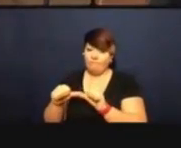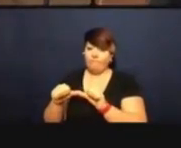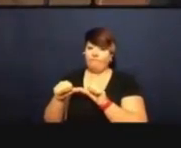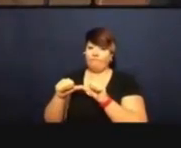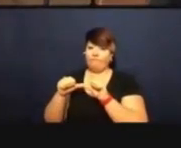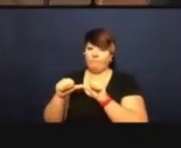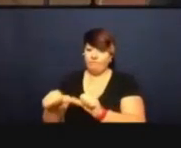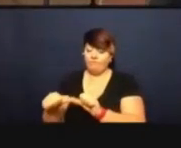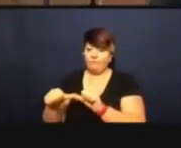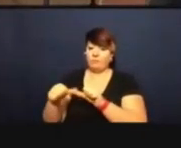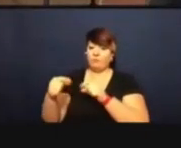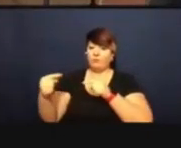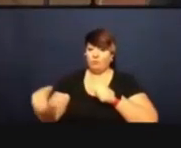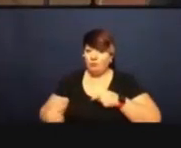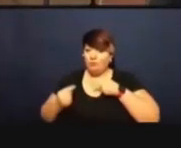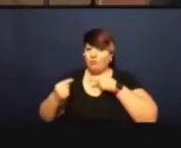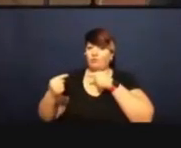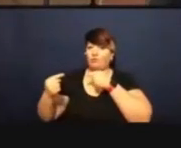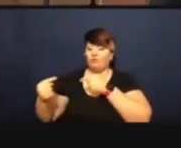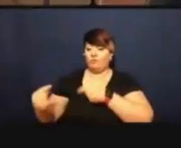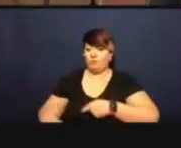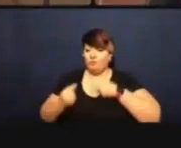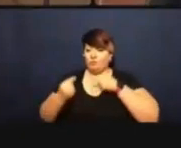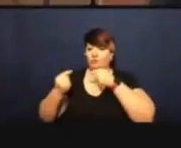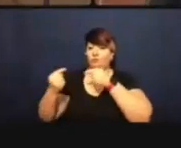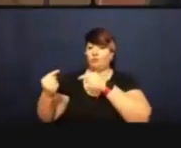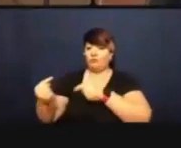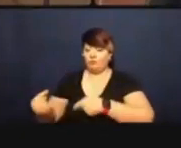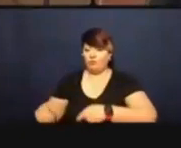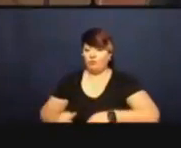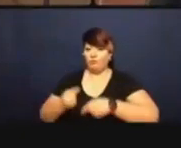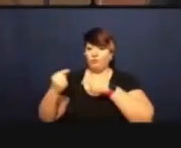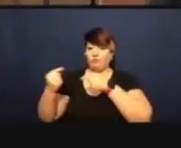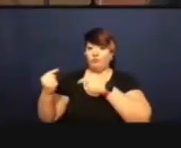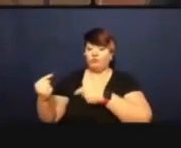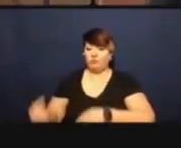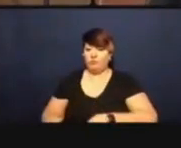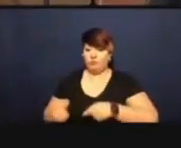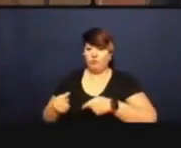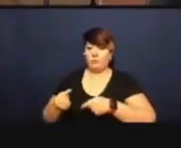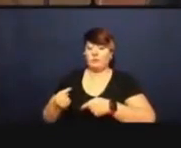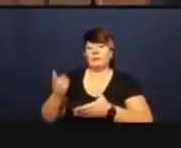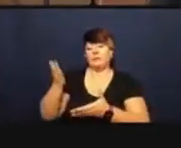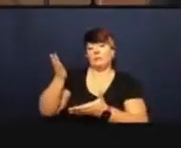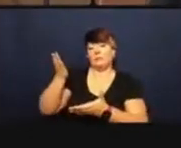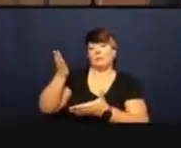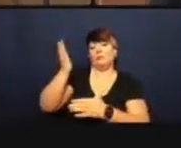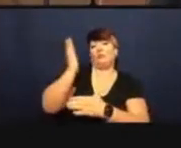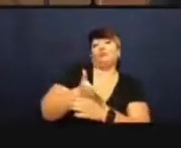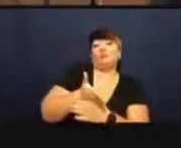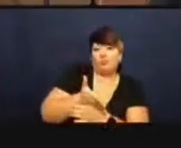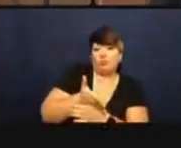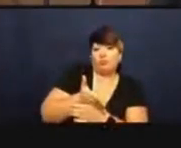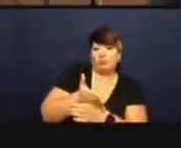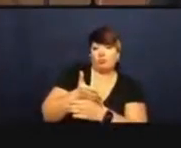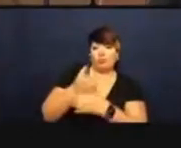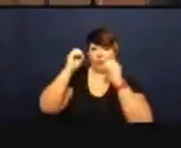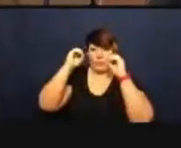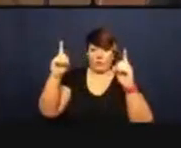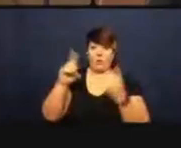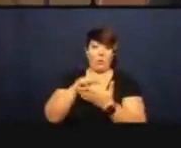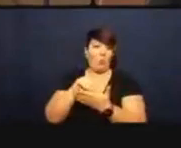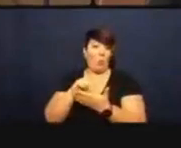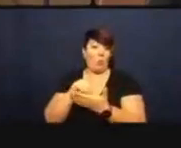zaidi, je, hadi tufikie pale ambapo ni lazima kila mtu avae barakoa,